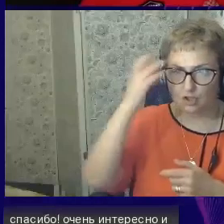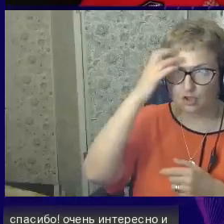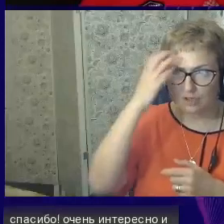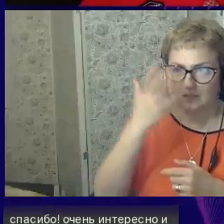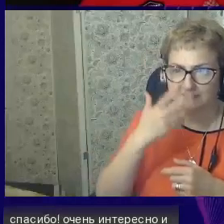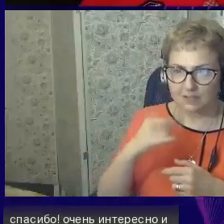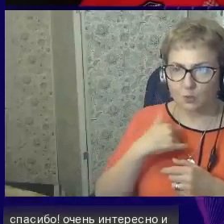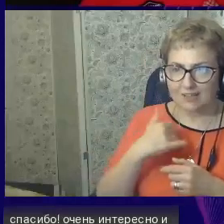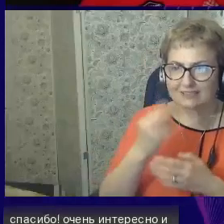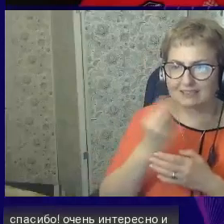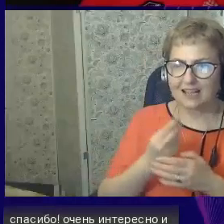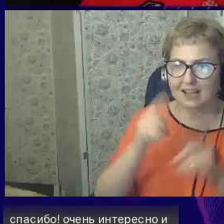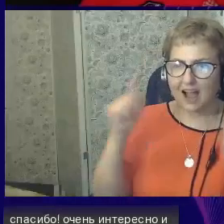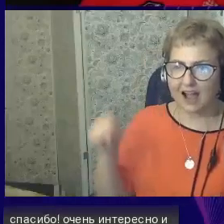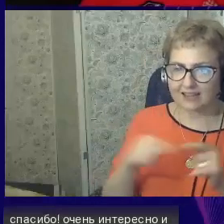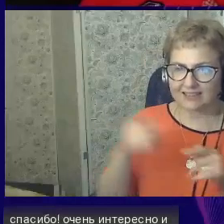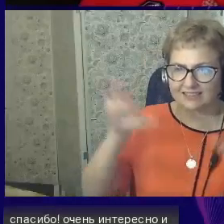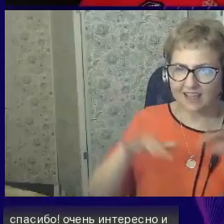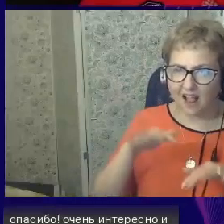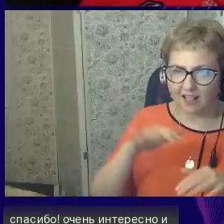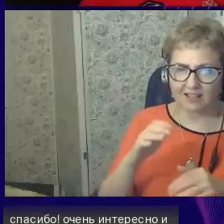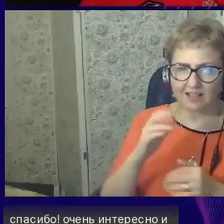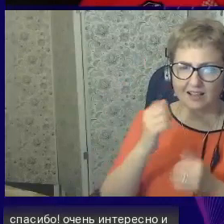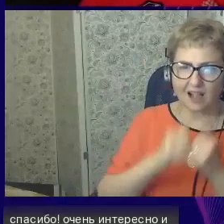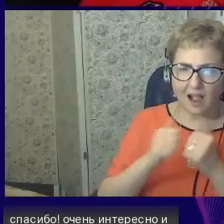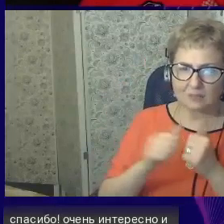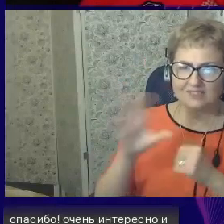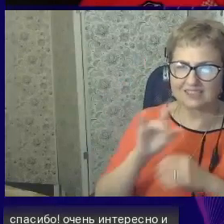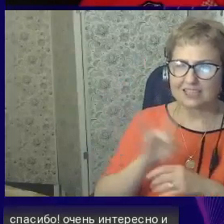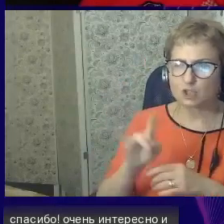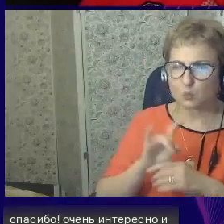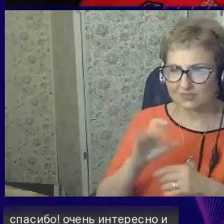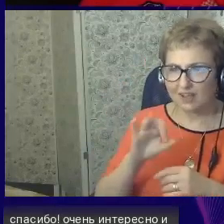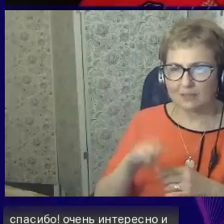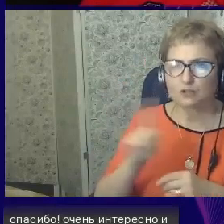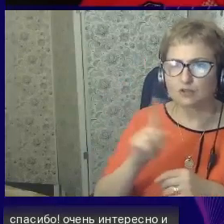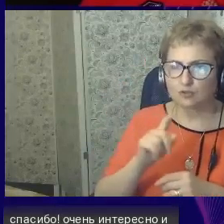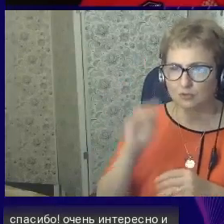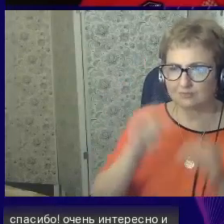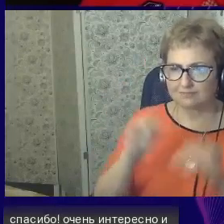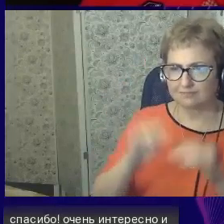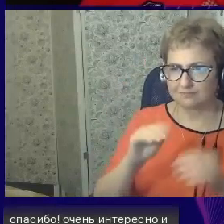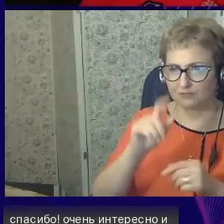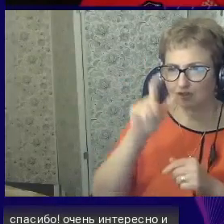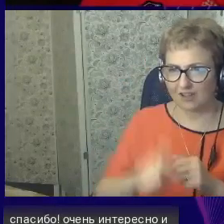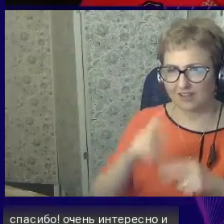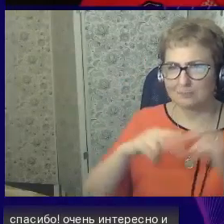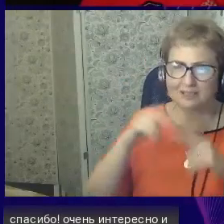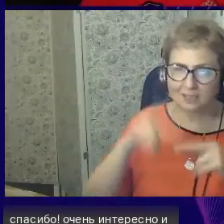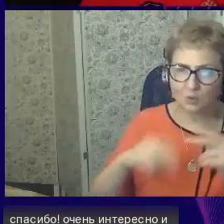Черным цветом у нас на карте обозначаются скалы, камни и все искусственные объекты, то, что создал человек. Это